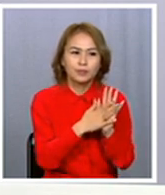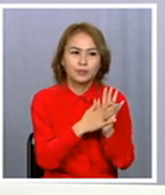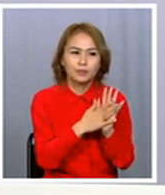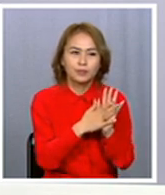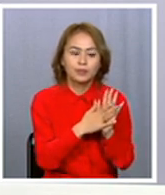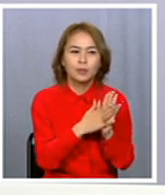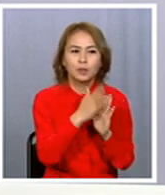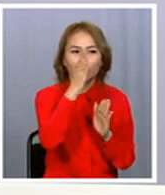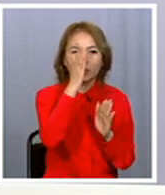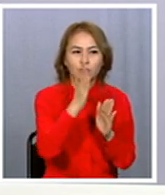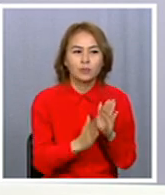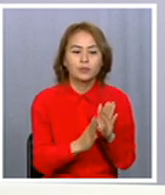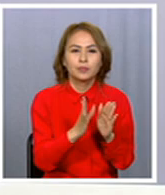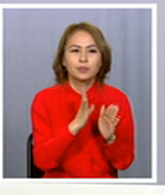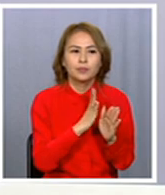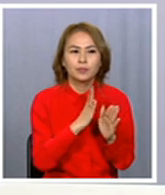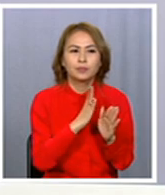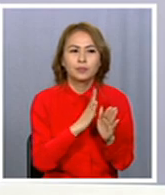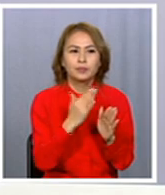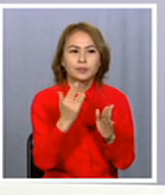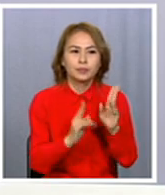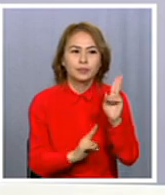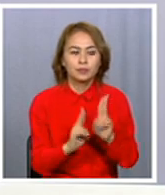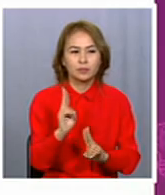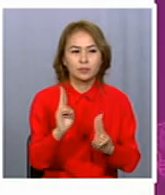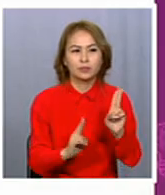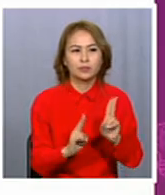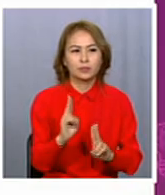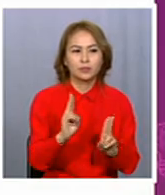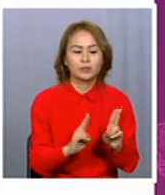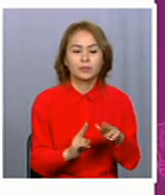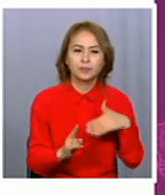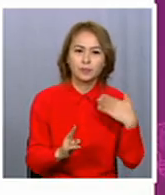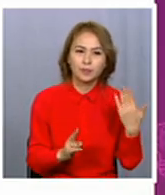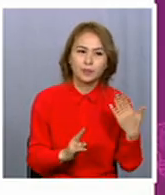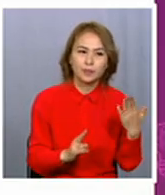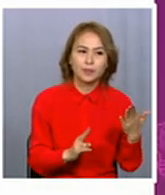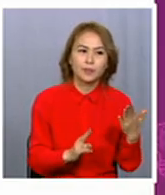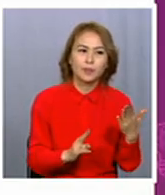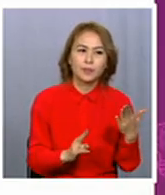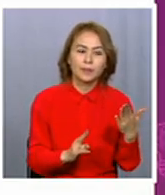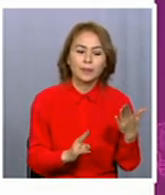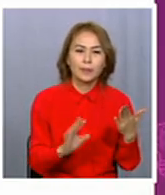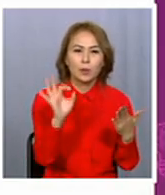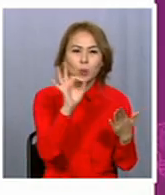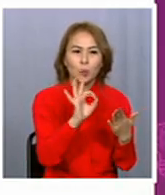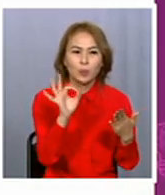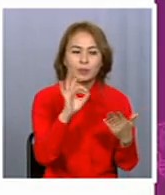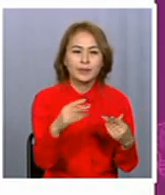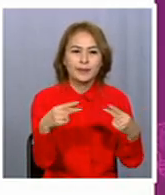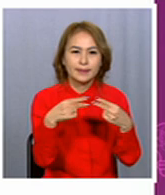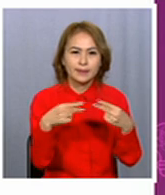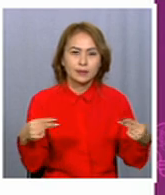иә? Олай болса, ереже бойынша мына бір жақ сәулесін мен 0 мен сәйкестендіремін де, екінші жақ сәулені